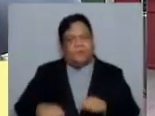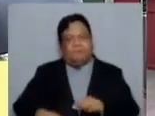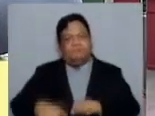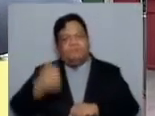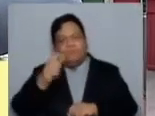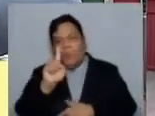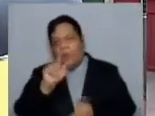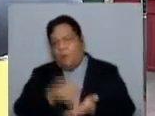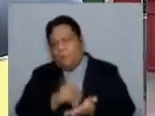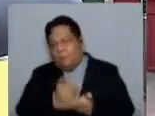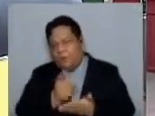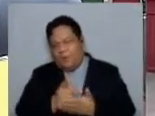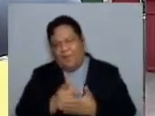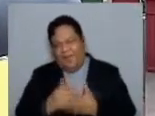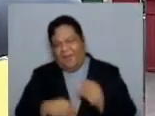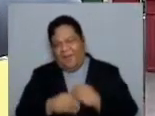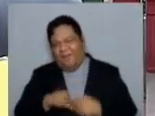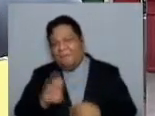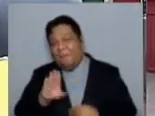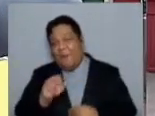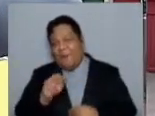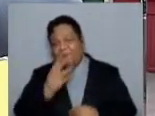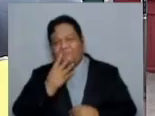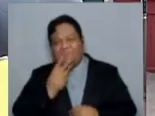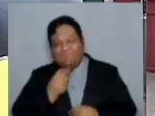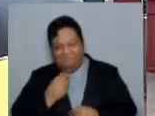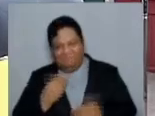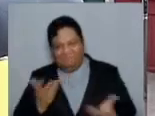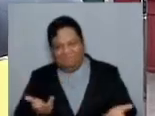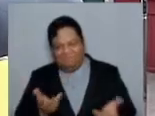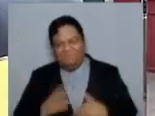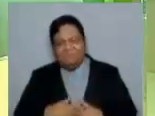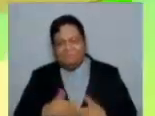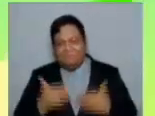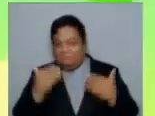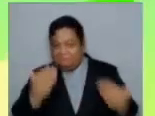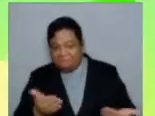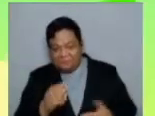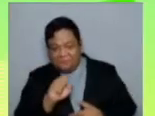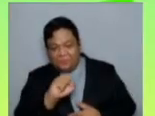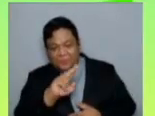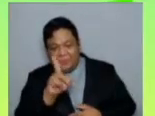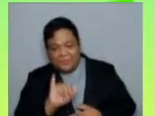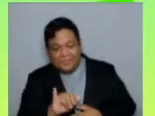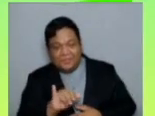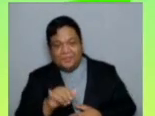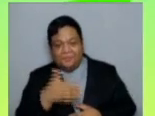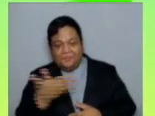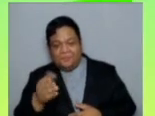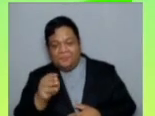sa pupuntahan. Simulan ninyo, Mars Suzy and Marian.